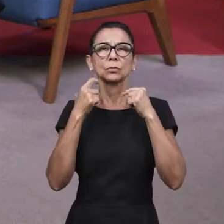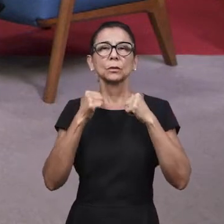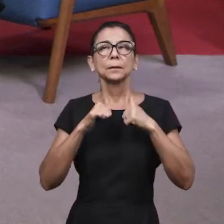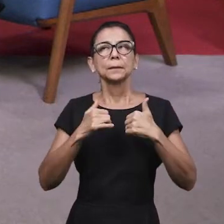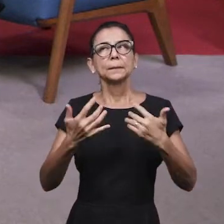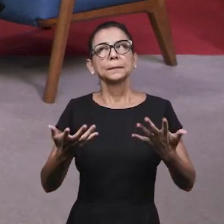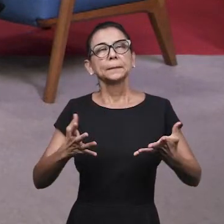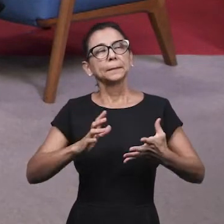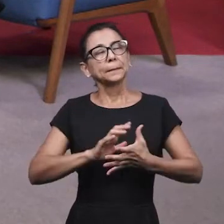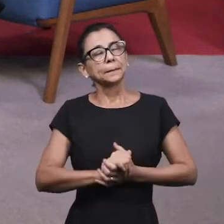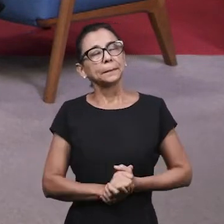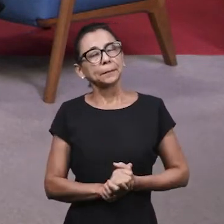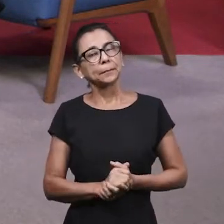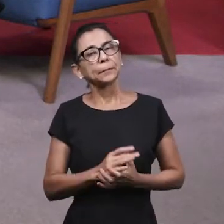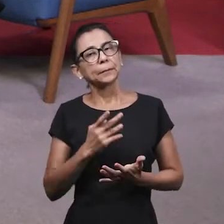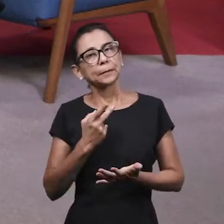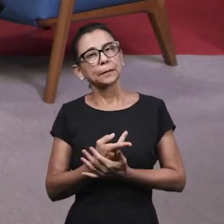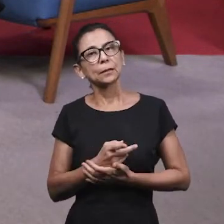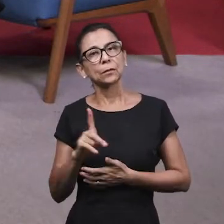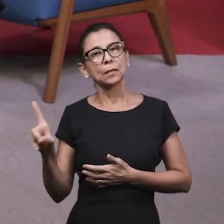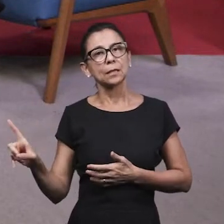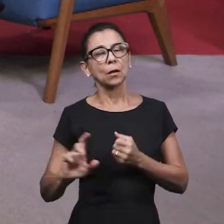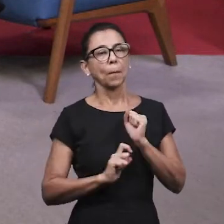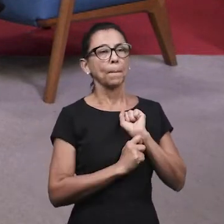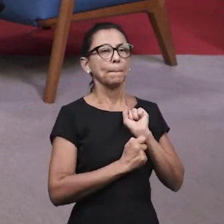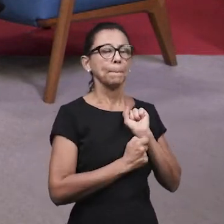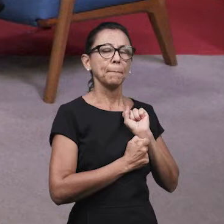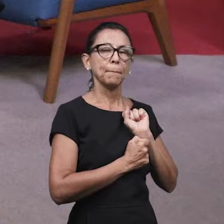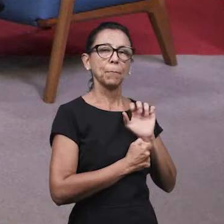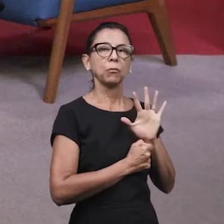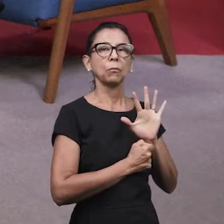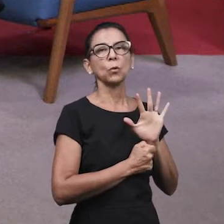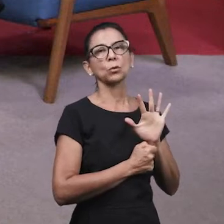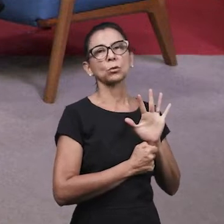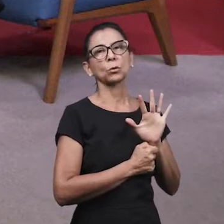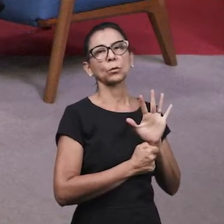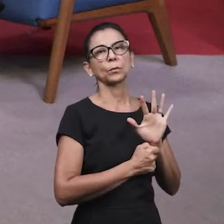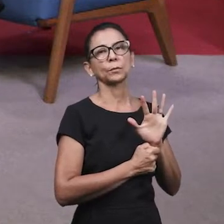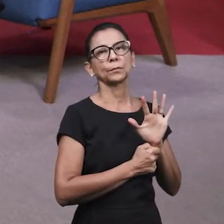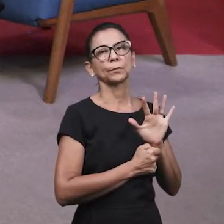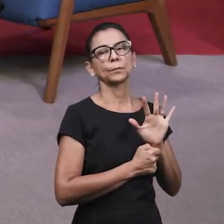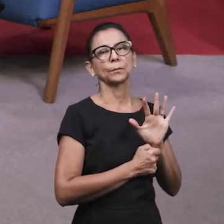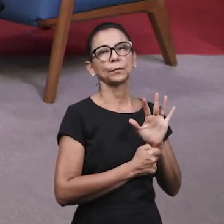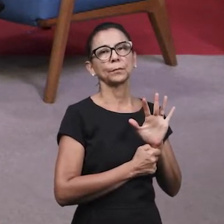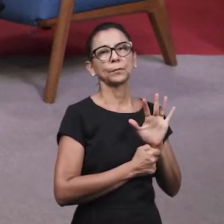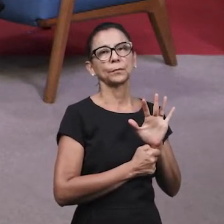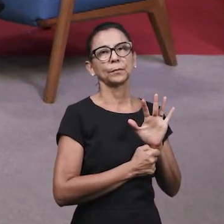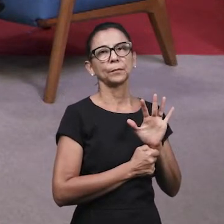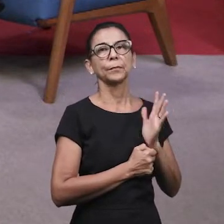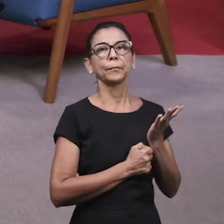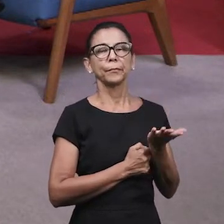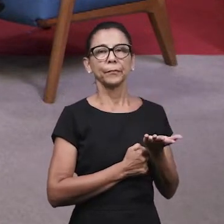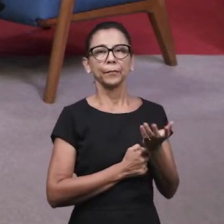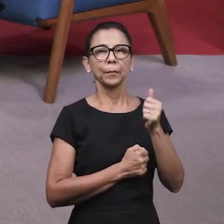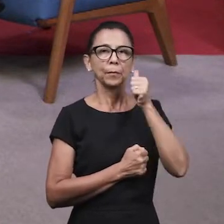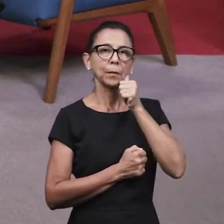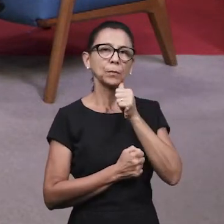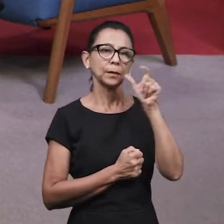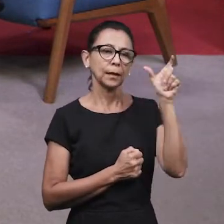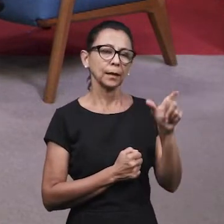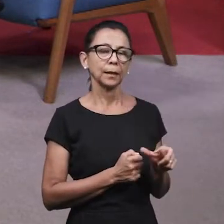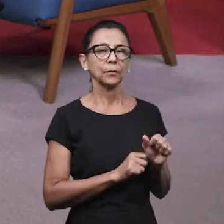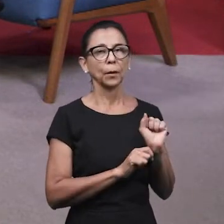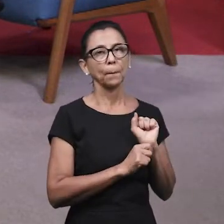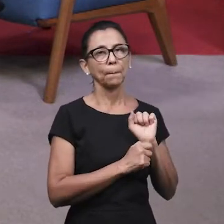C'est très bien de souligner que nous voyons dans la Bible tellement de personnages, des hommes, des femmes, tous